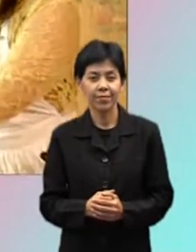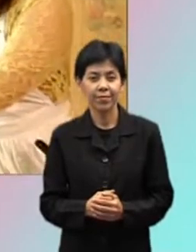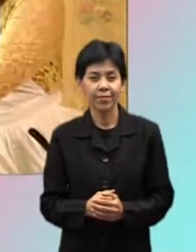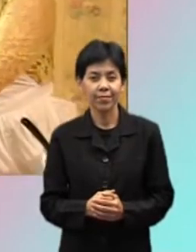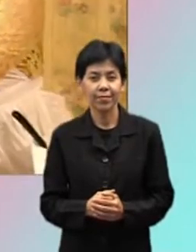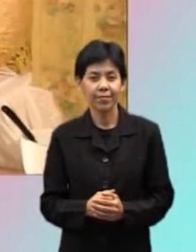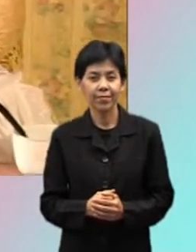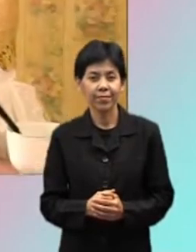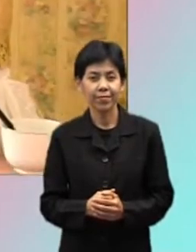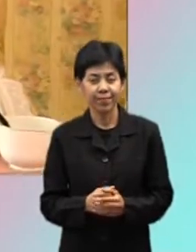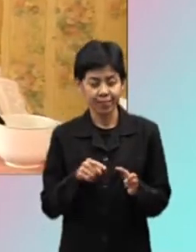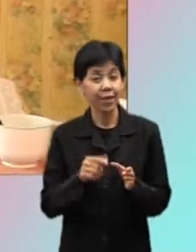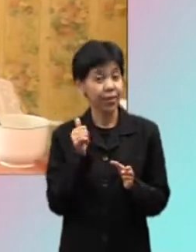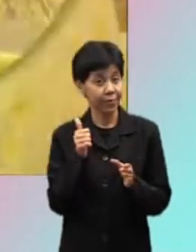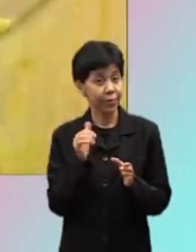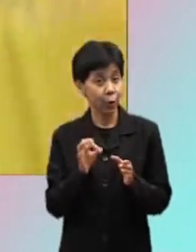ดอกสโนใช้ได้แล้วนะคะ